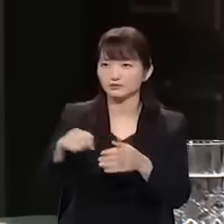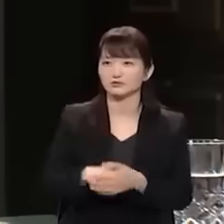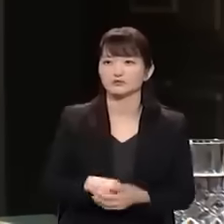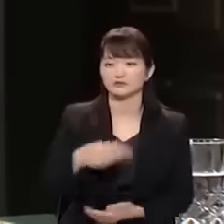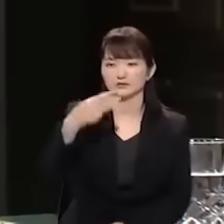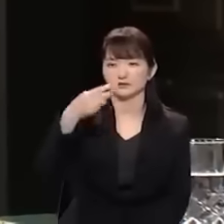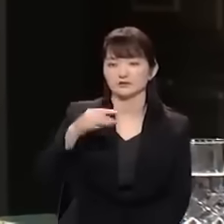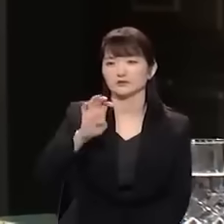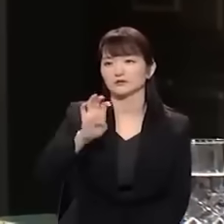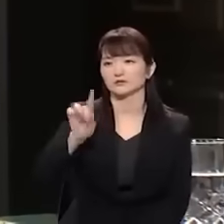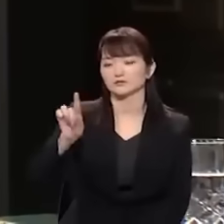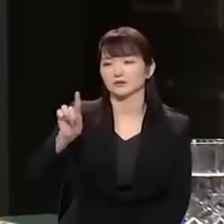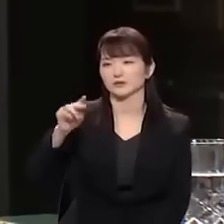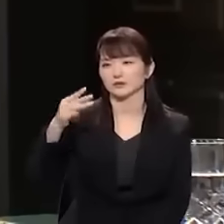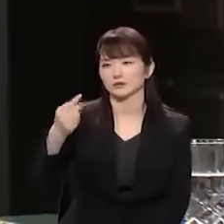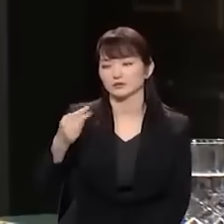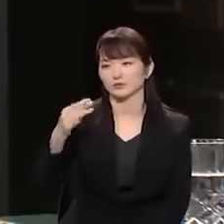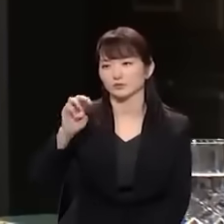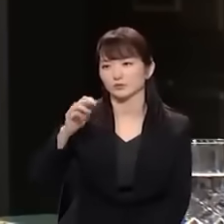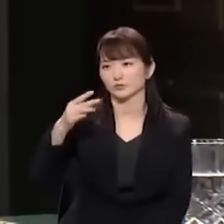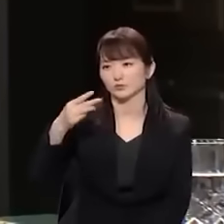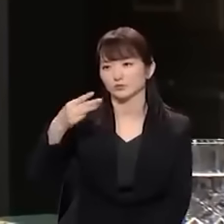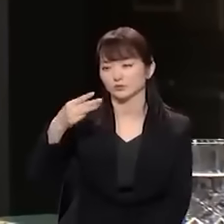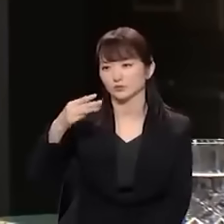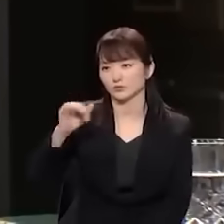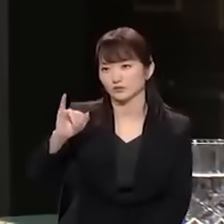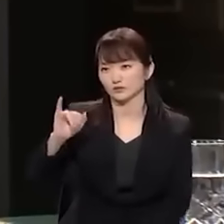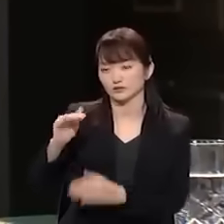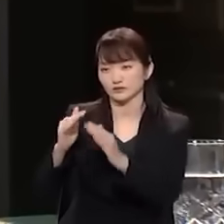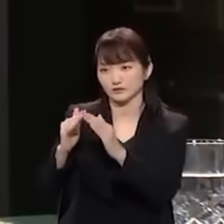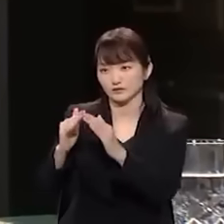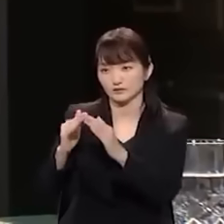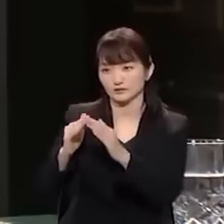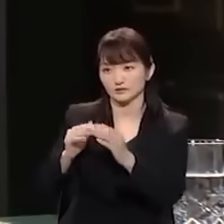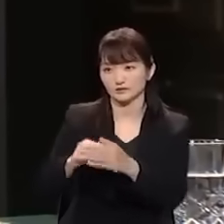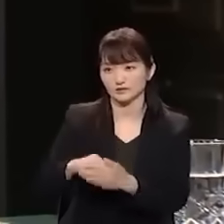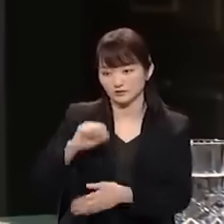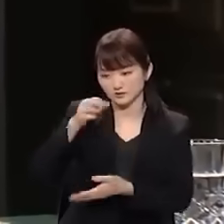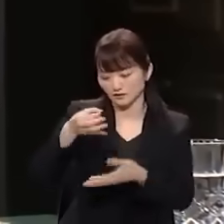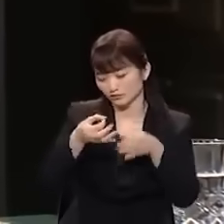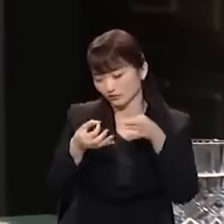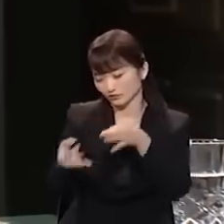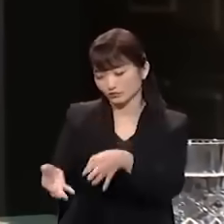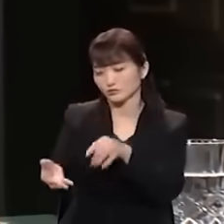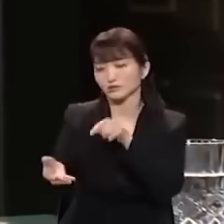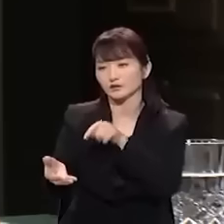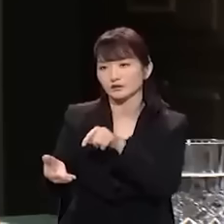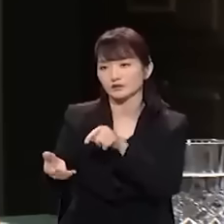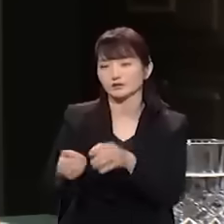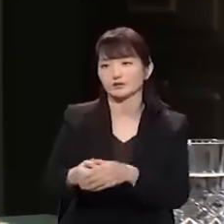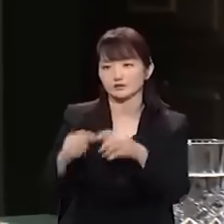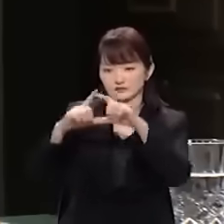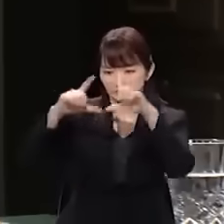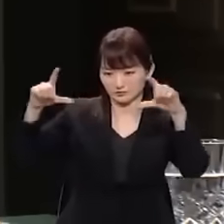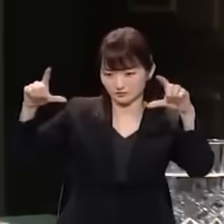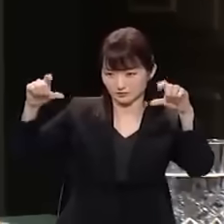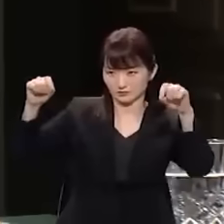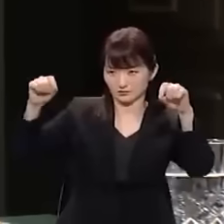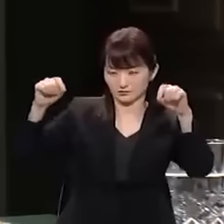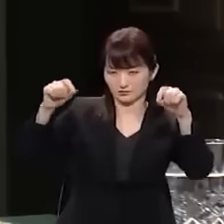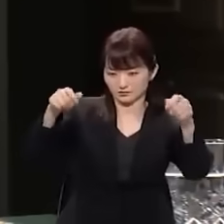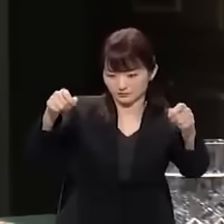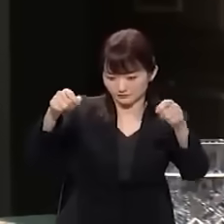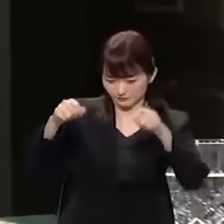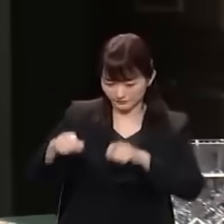트바로티 집 어 그런게 있대요 그 김천시에서 뭐 예산을 지원해서 만든 거라는데 그 현판 뭐 그리고 이런 걸